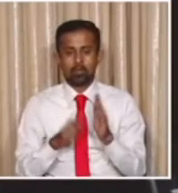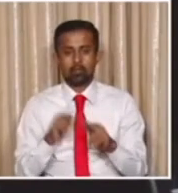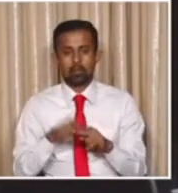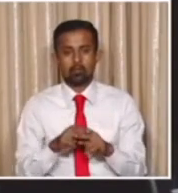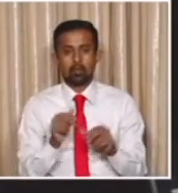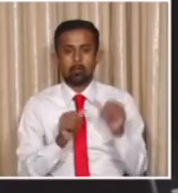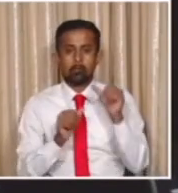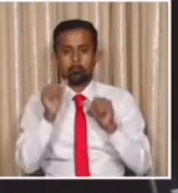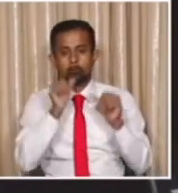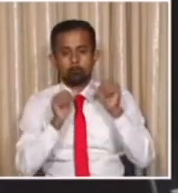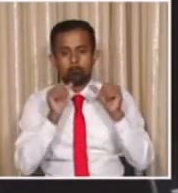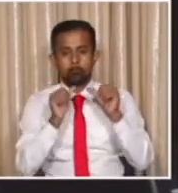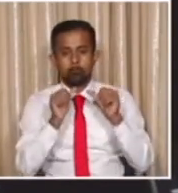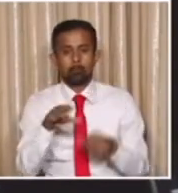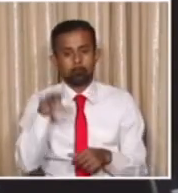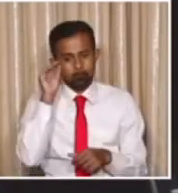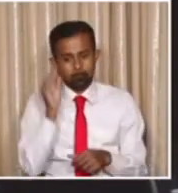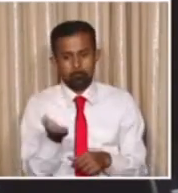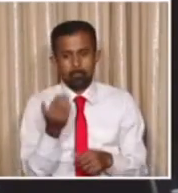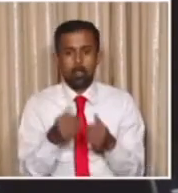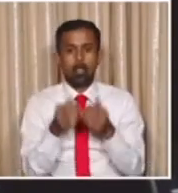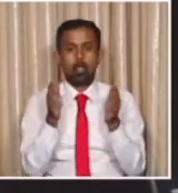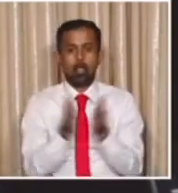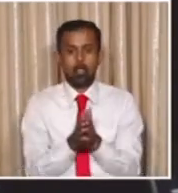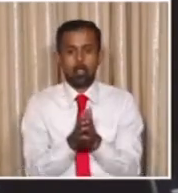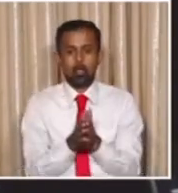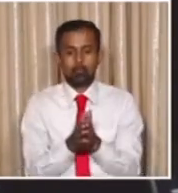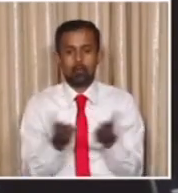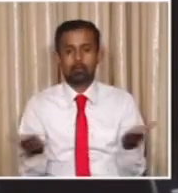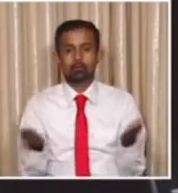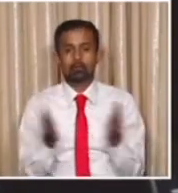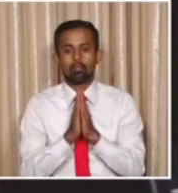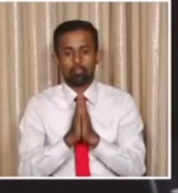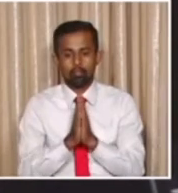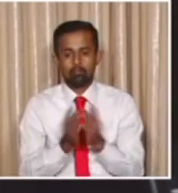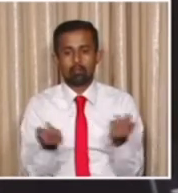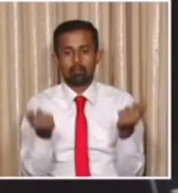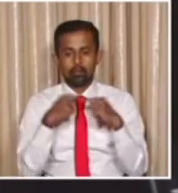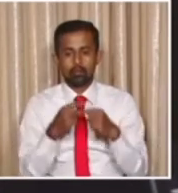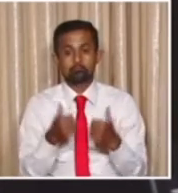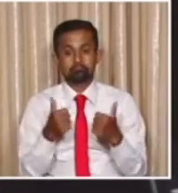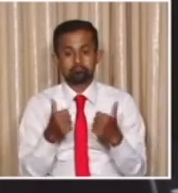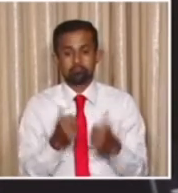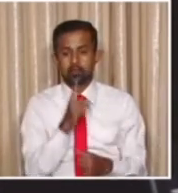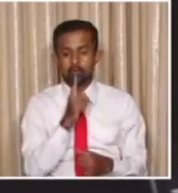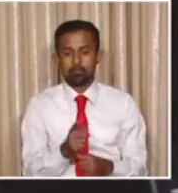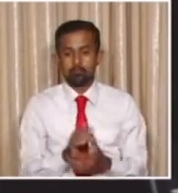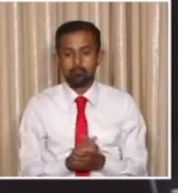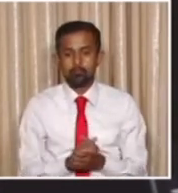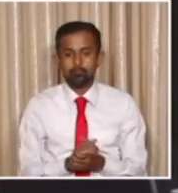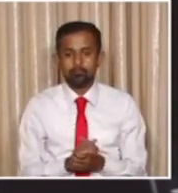බෙහෙත් වට්ටෝරුව පිළිගන්න ඒක පිළි අරගෙන ඔක්කොම ඒකට සාධුකාරය දෙන්න ඒක වර්ණනා කරන්න කියලා